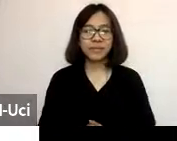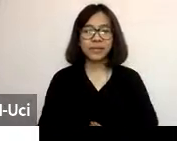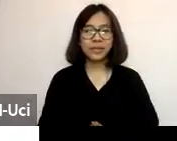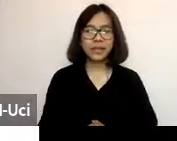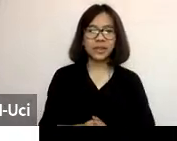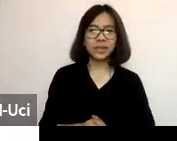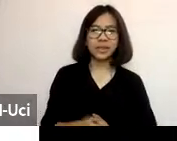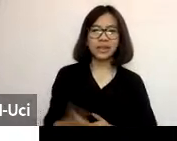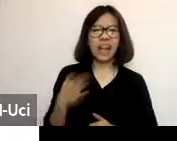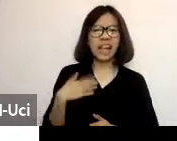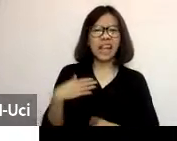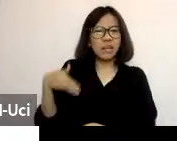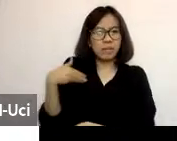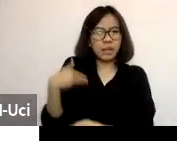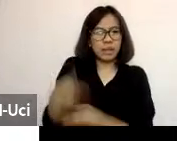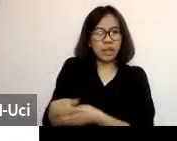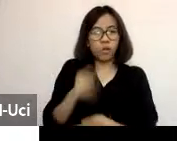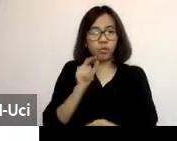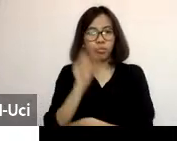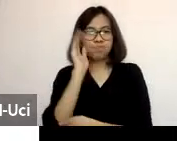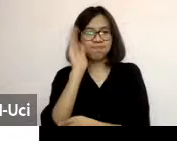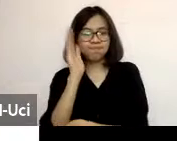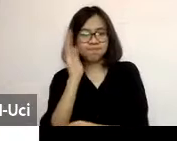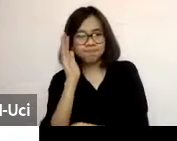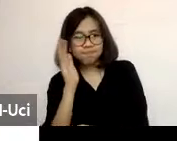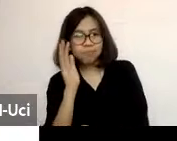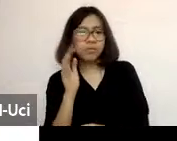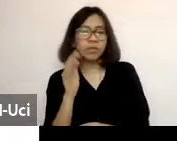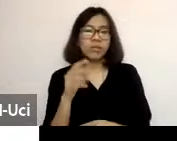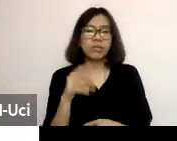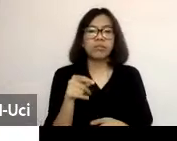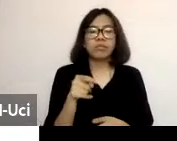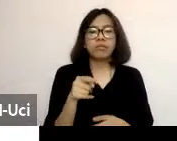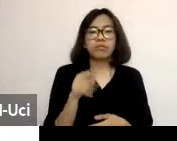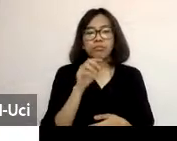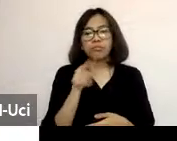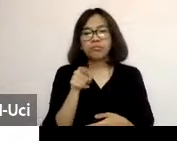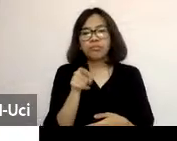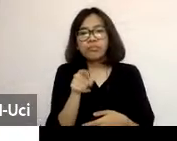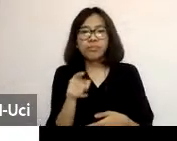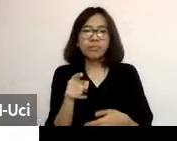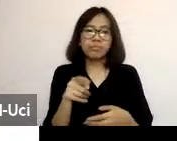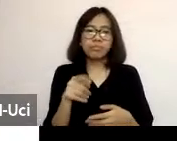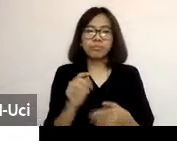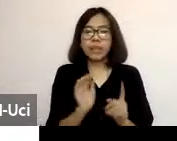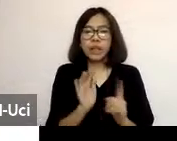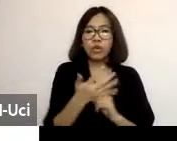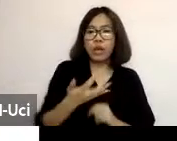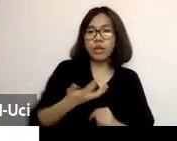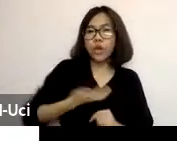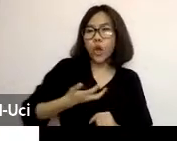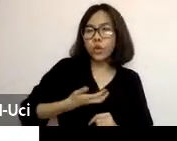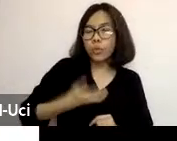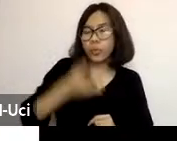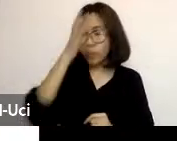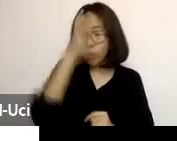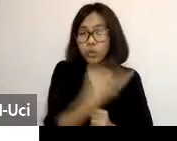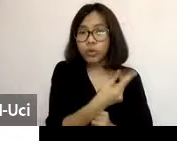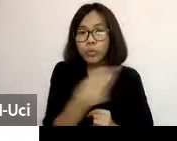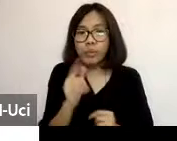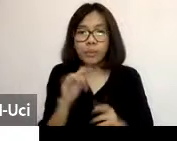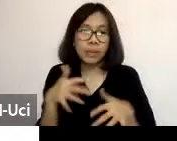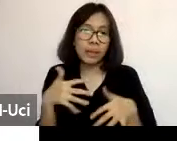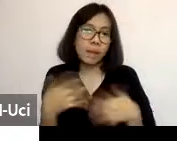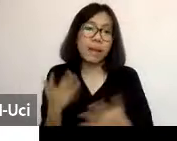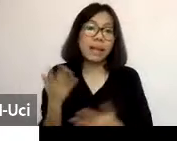Camprog intinya ekspektasi konsumen Dadap keberadaan online itu resolution to save point dan segera pagi juga